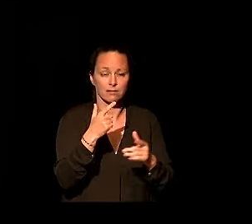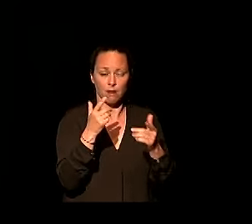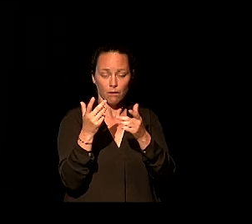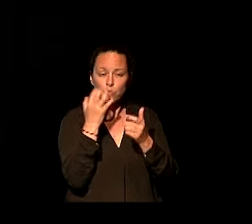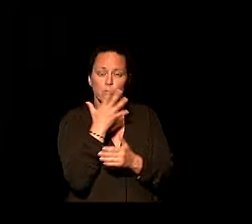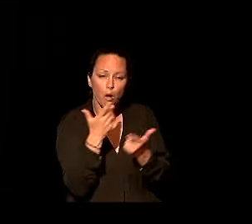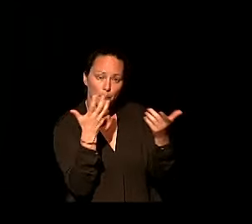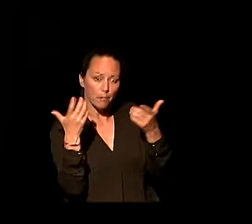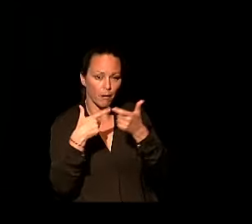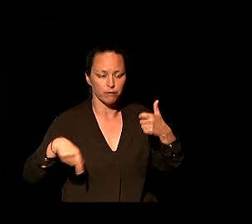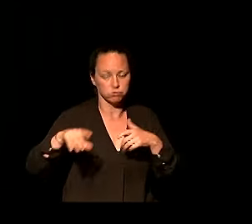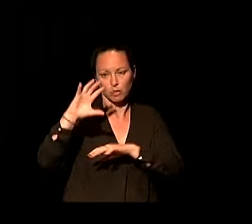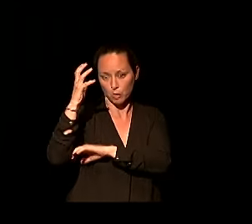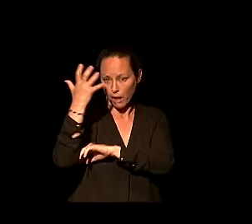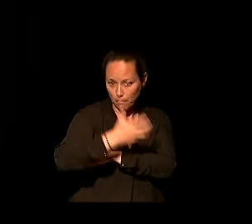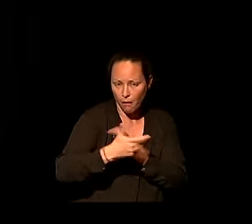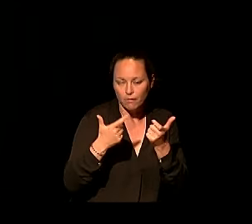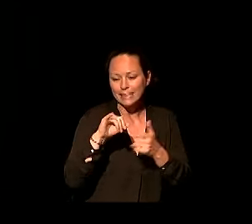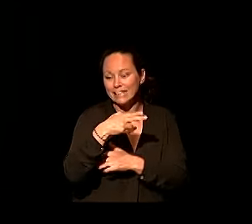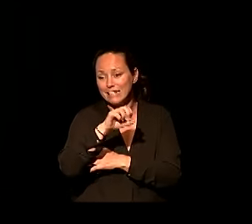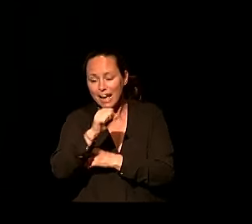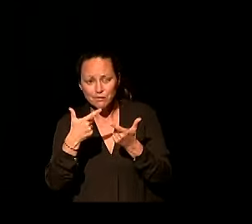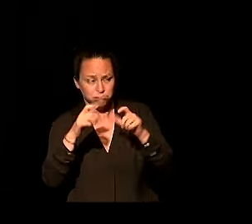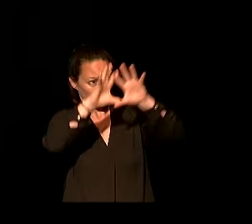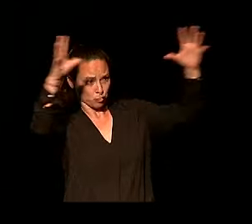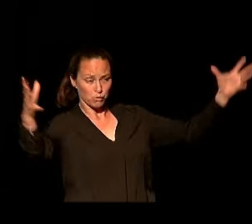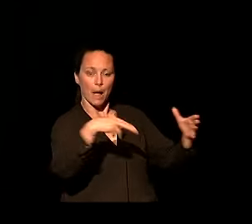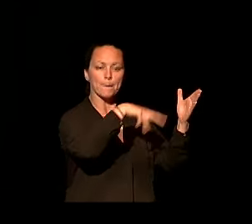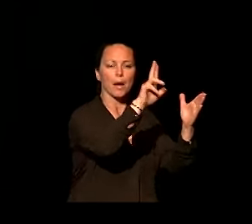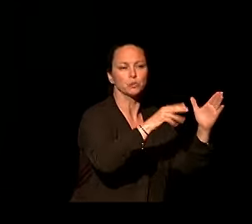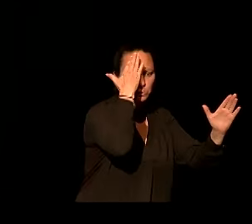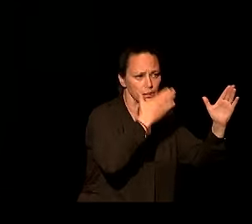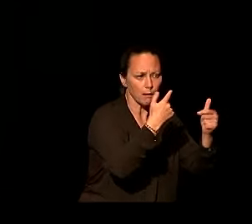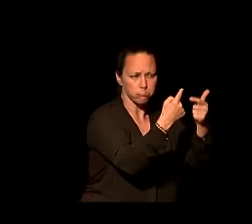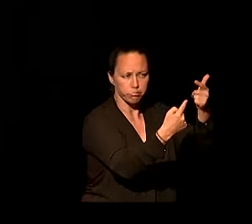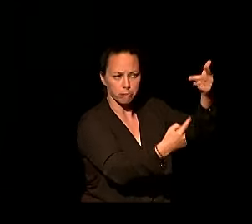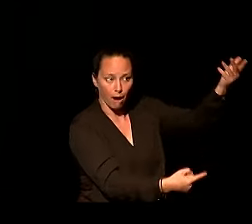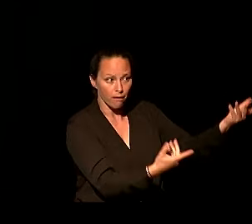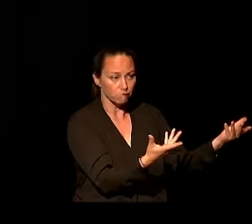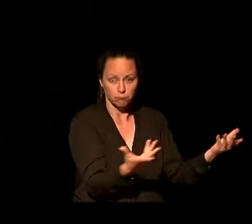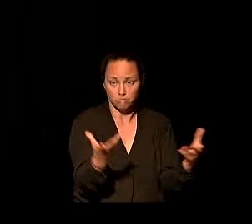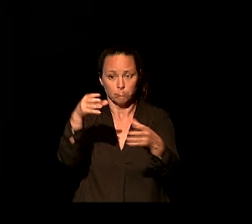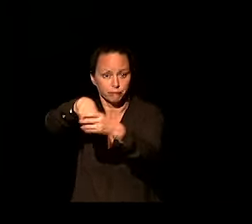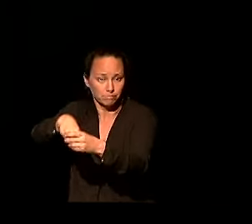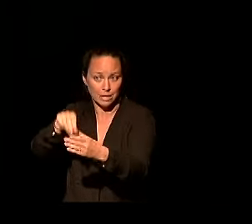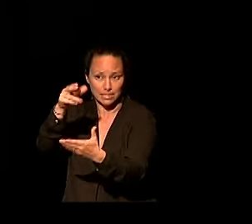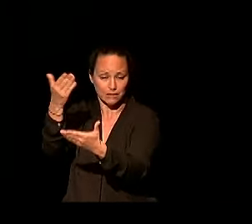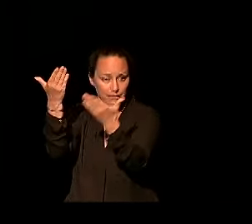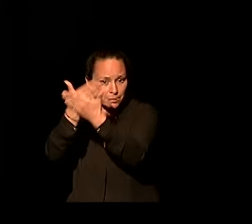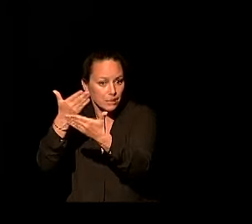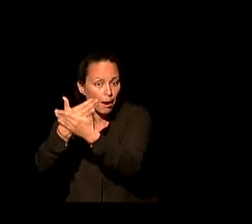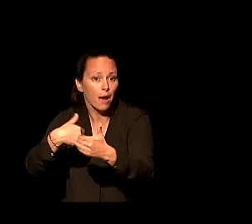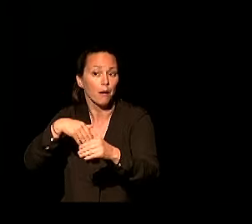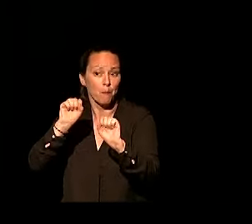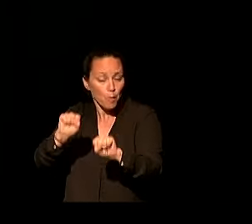Sorolla, les ombres mystérieuses d'Inès, toutes ces qualités artistiques peuvent éventuellement être incorporées au cinéma à travers le médium